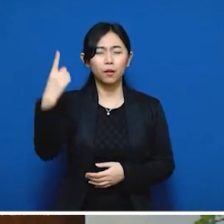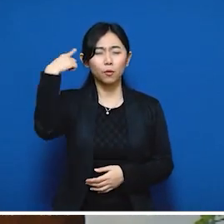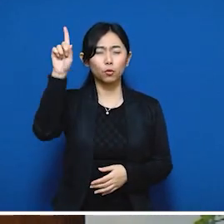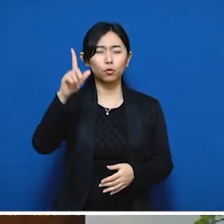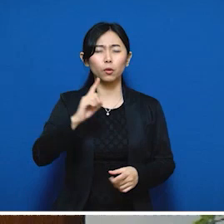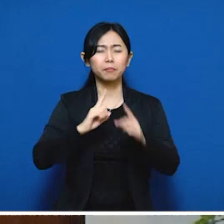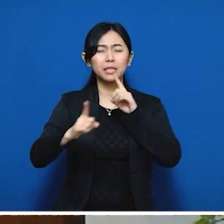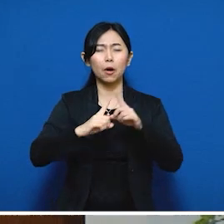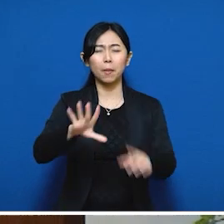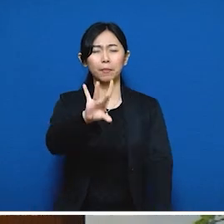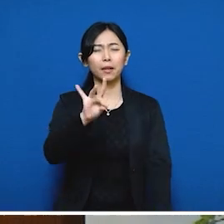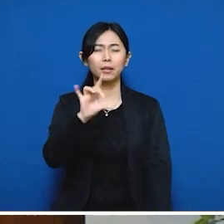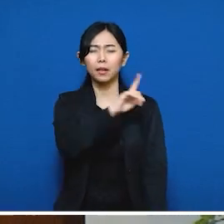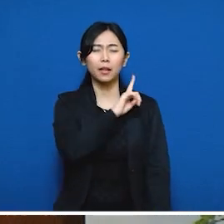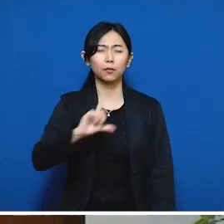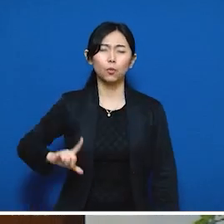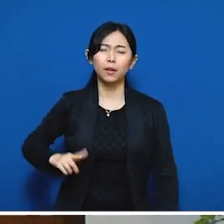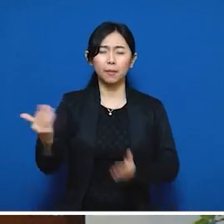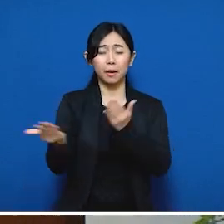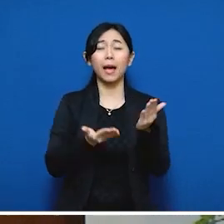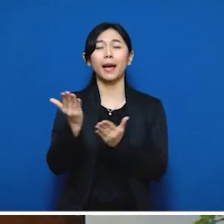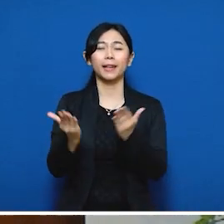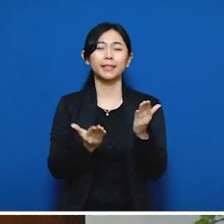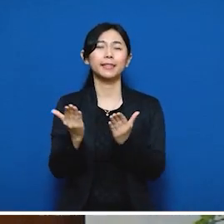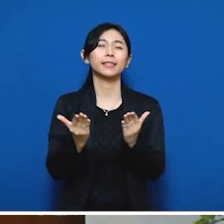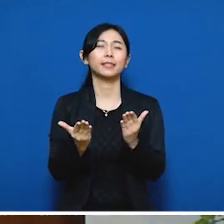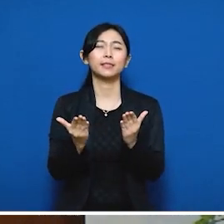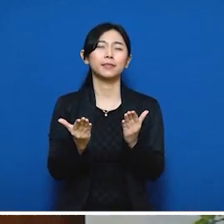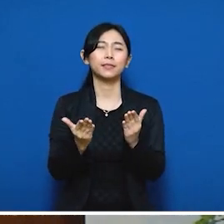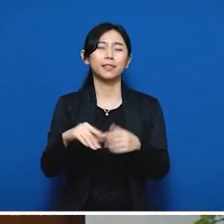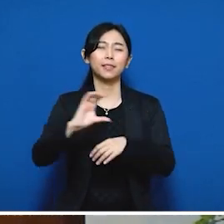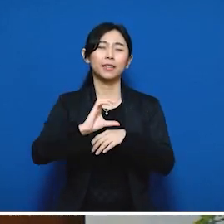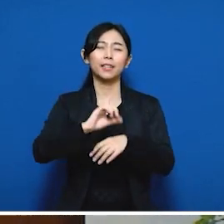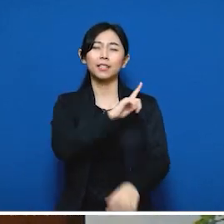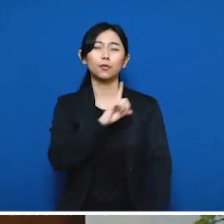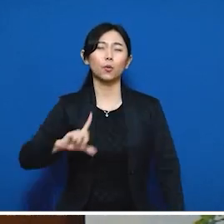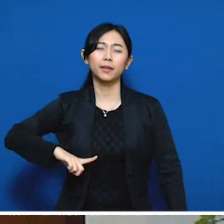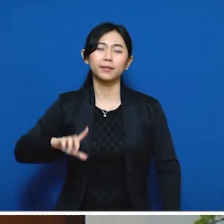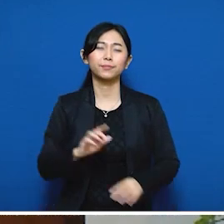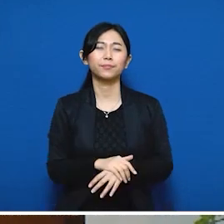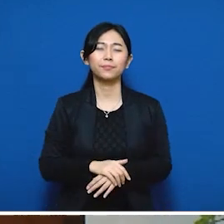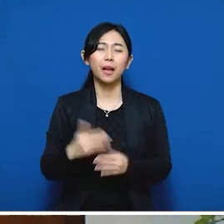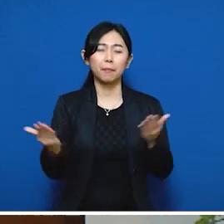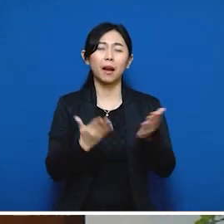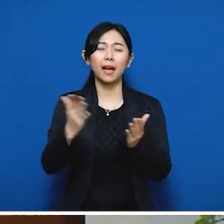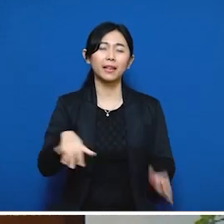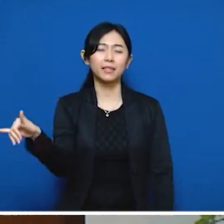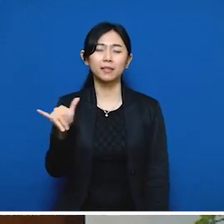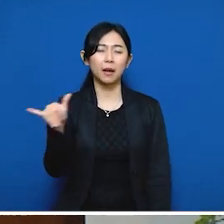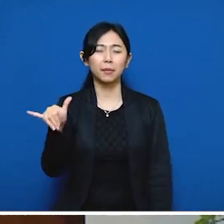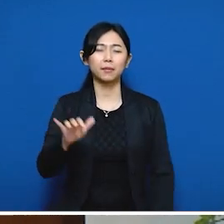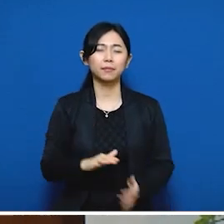menjawab panggilan Tuhan, melayani gereja Tuhan, melayani